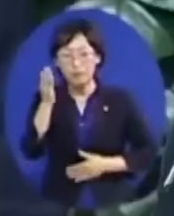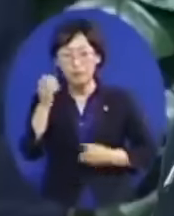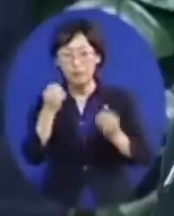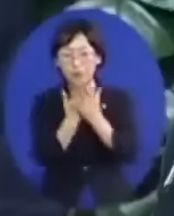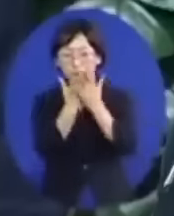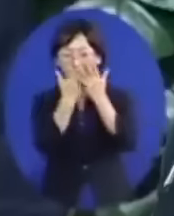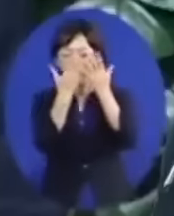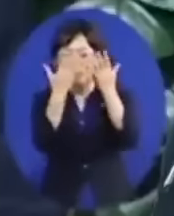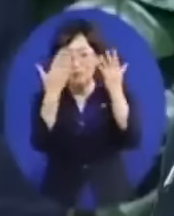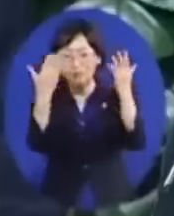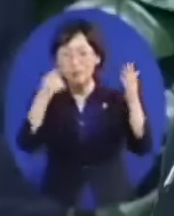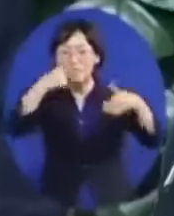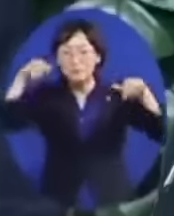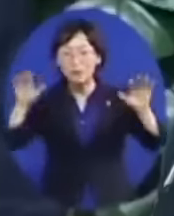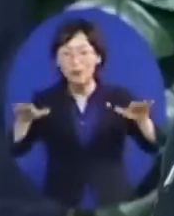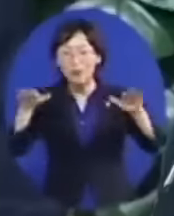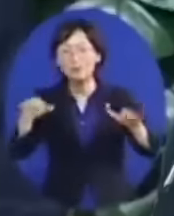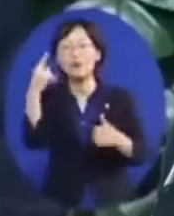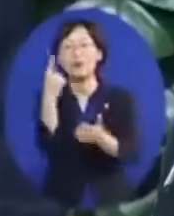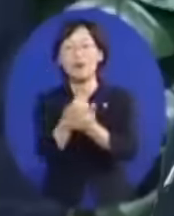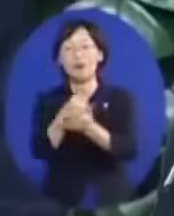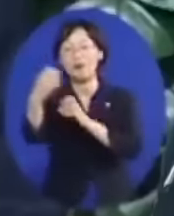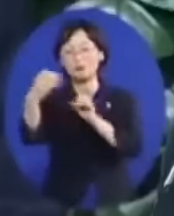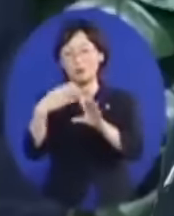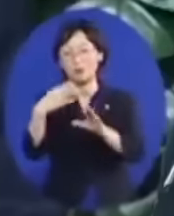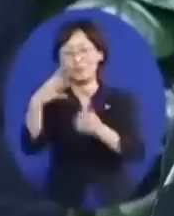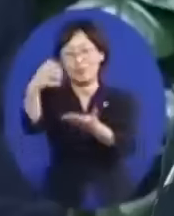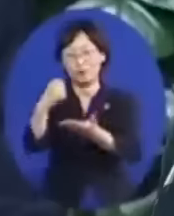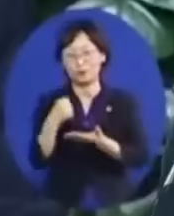광명한 천사가 나타나서 응답을 가지고 가는 것입니다.